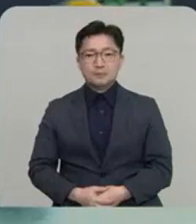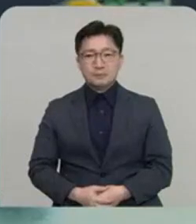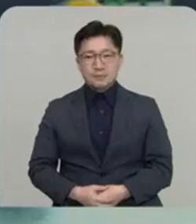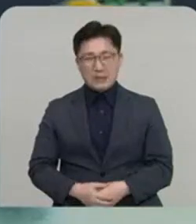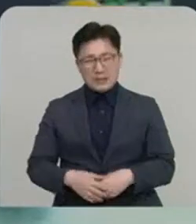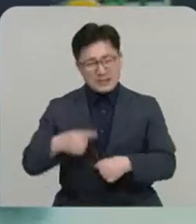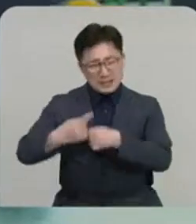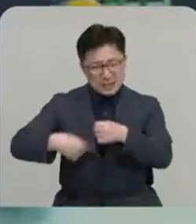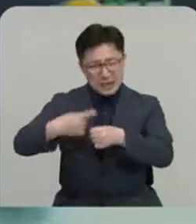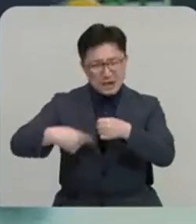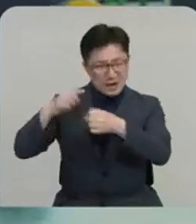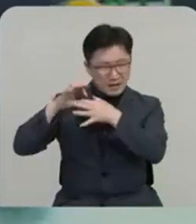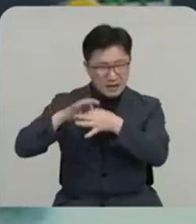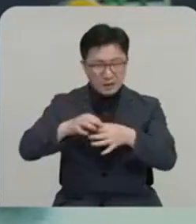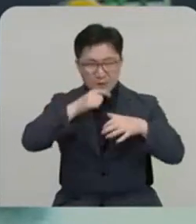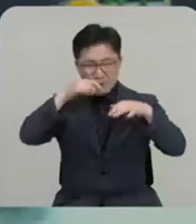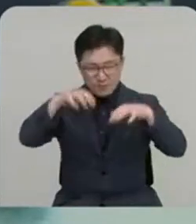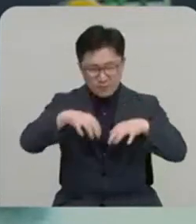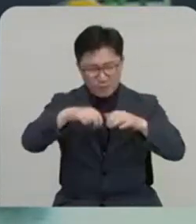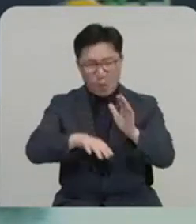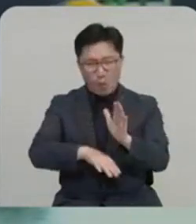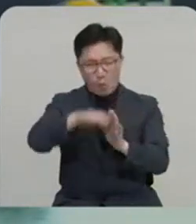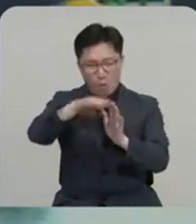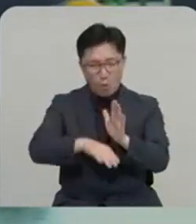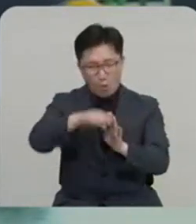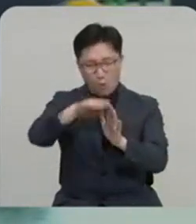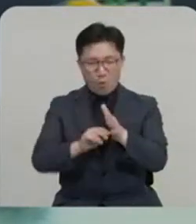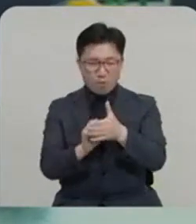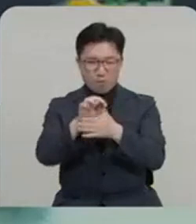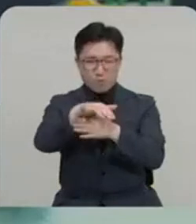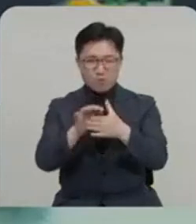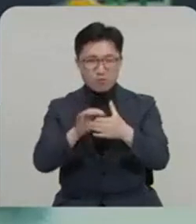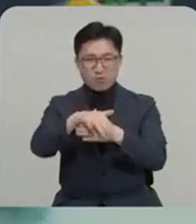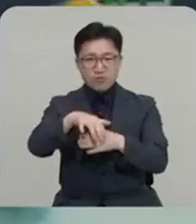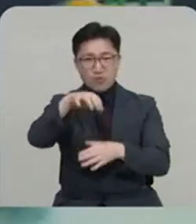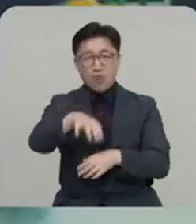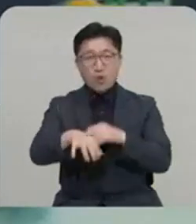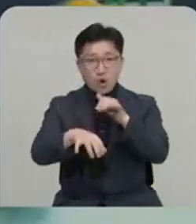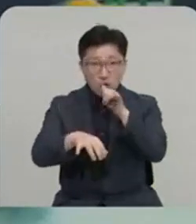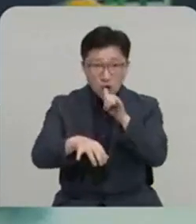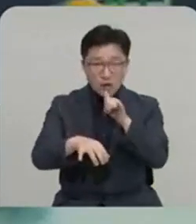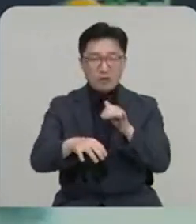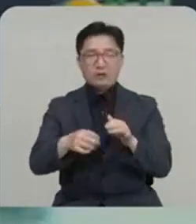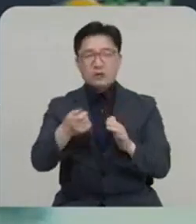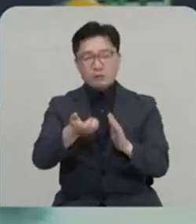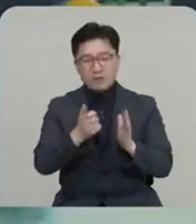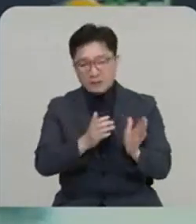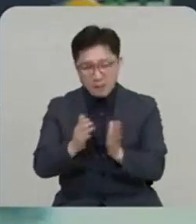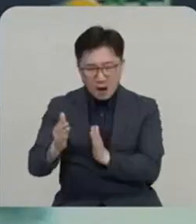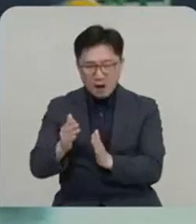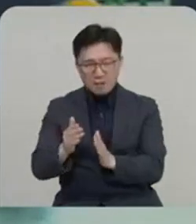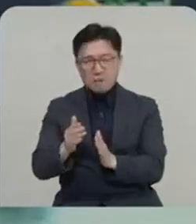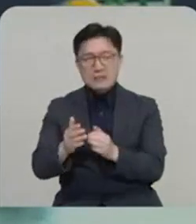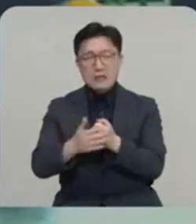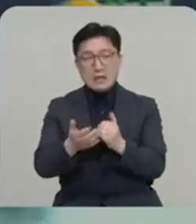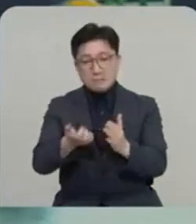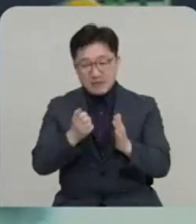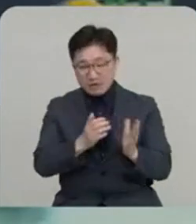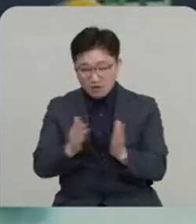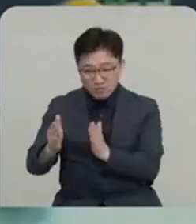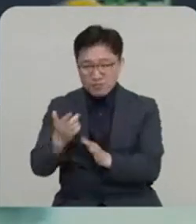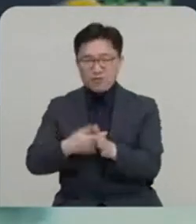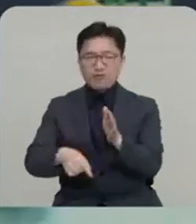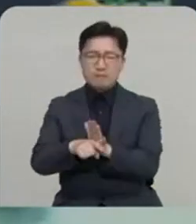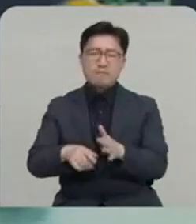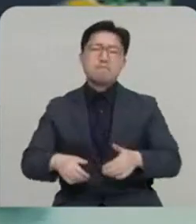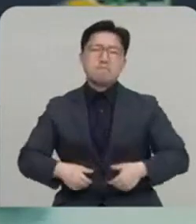해마다 집중호우로 대규모 침수 피해가 반복되면서 수해 예방과 또 조기 복구의 중요성이 날로 커지고